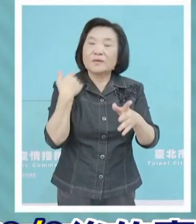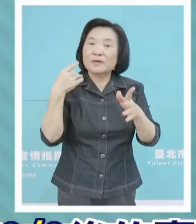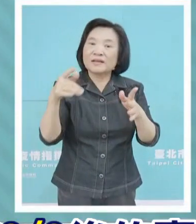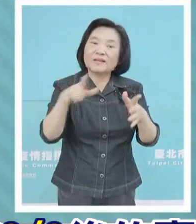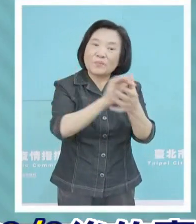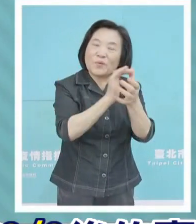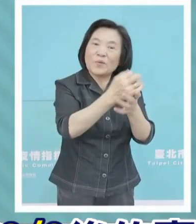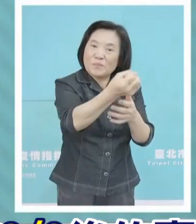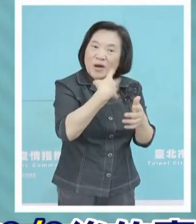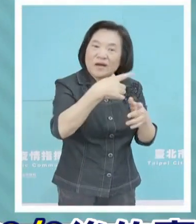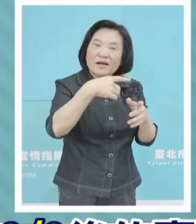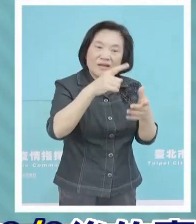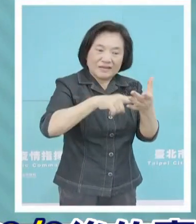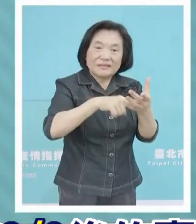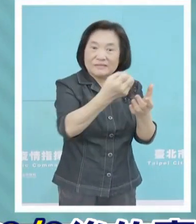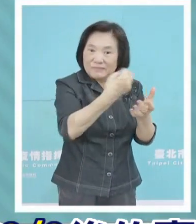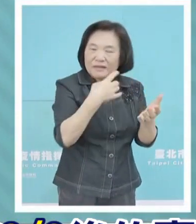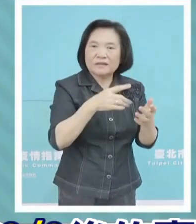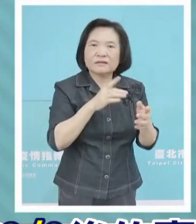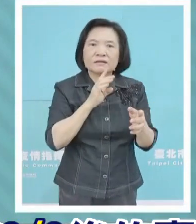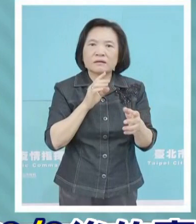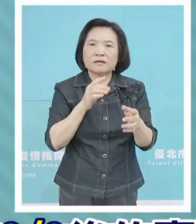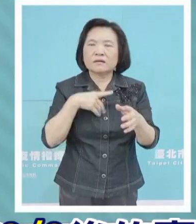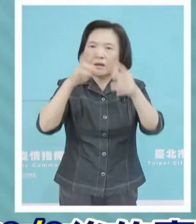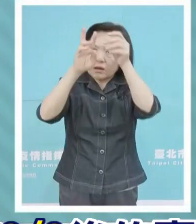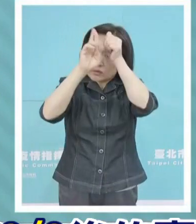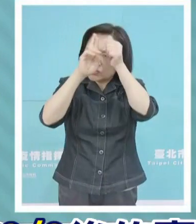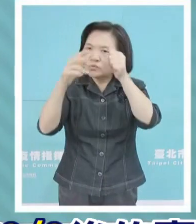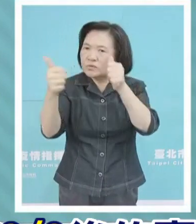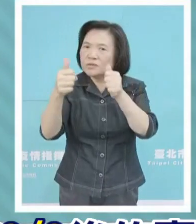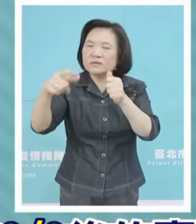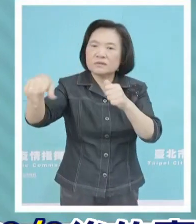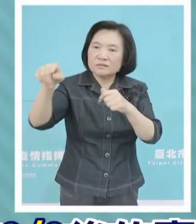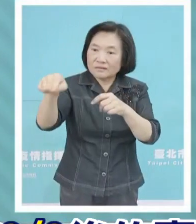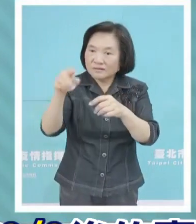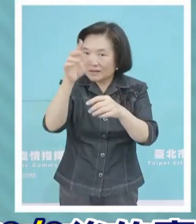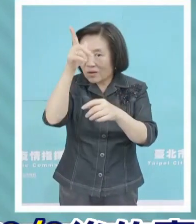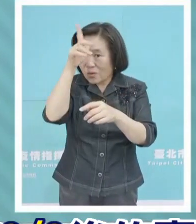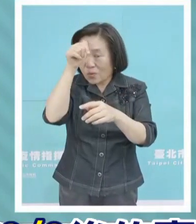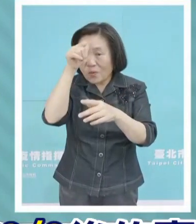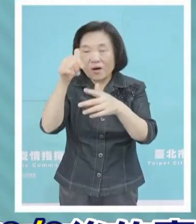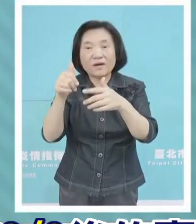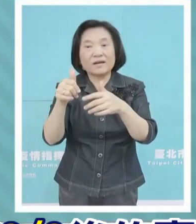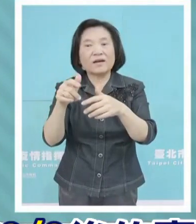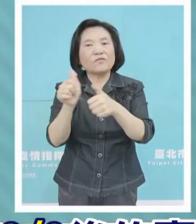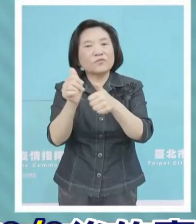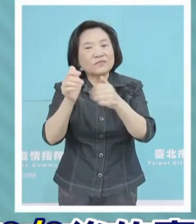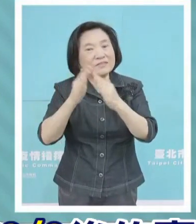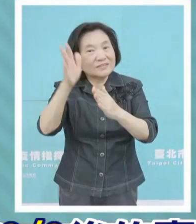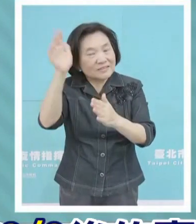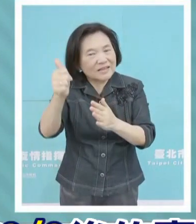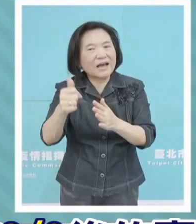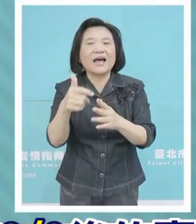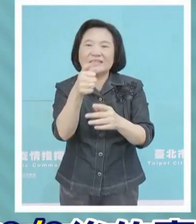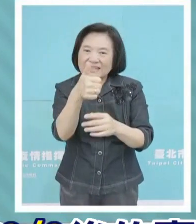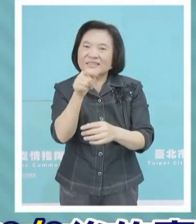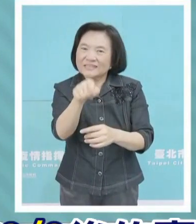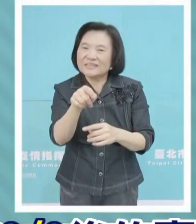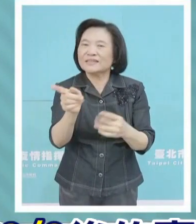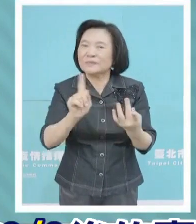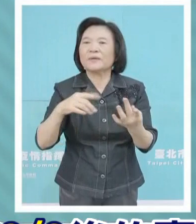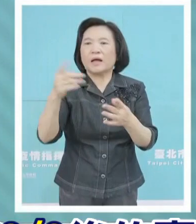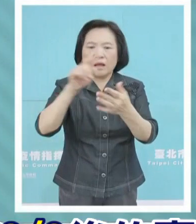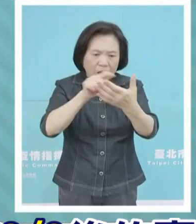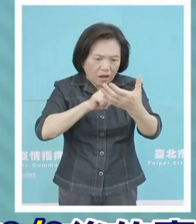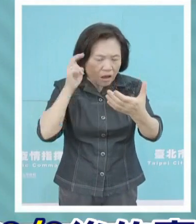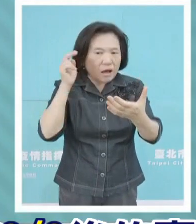组。黄局长应该是从这个群组里面转贴到卫生局的群组，但是这个都是6月9号以后，也就是